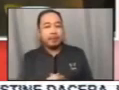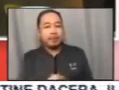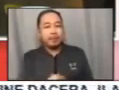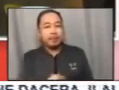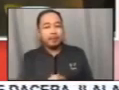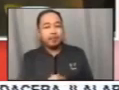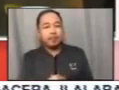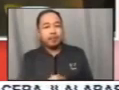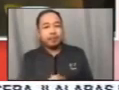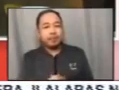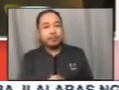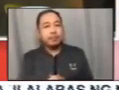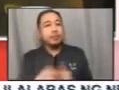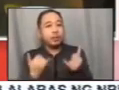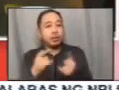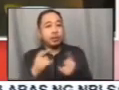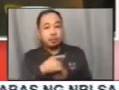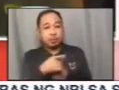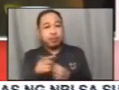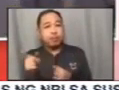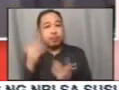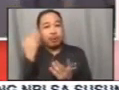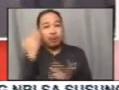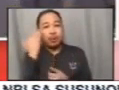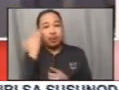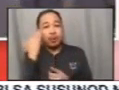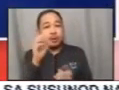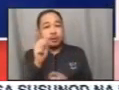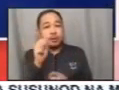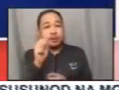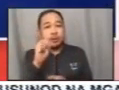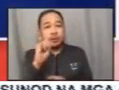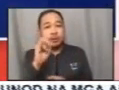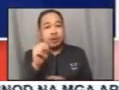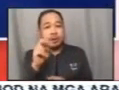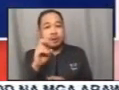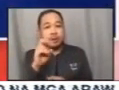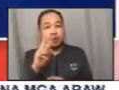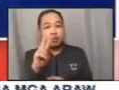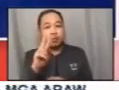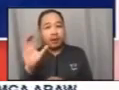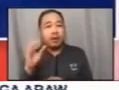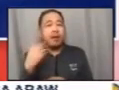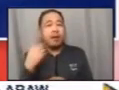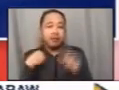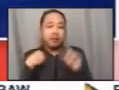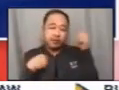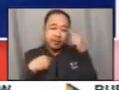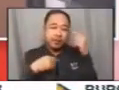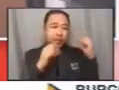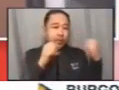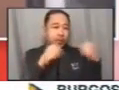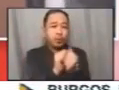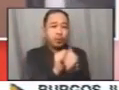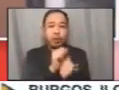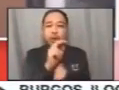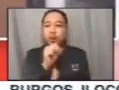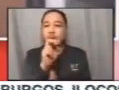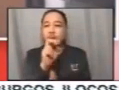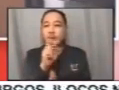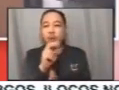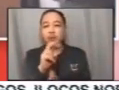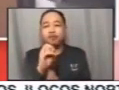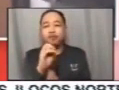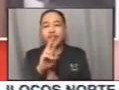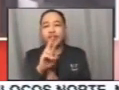sa negotiations nila. Pero sa pagkaalam ko, ang Sinovac, hindi pa nag-a-apply ng emergency